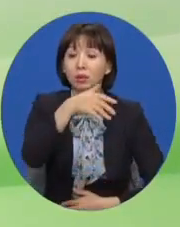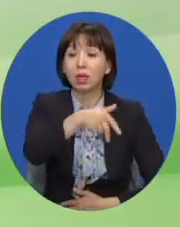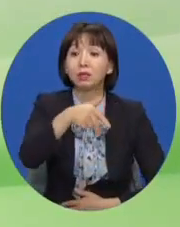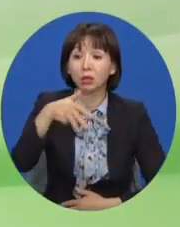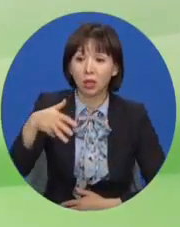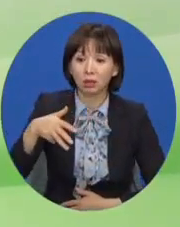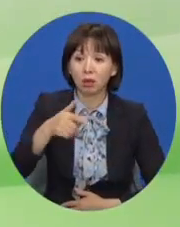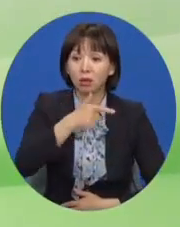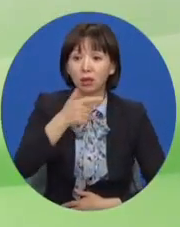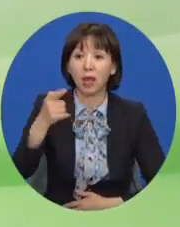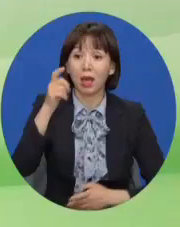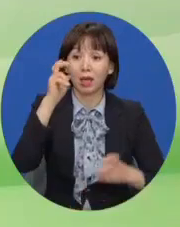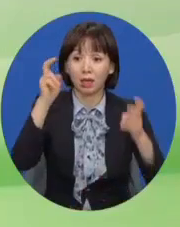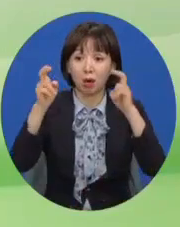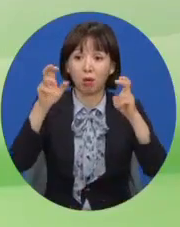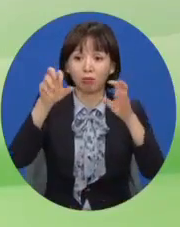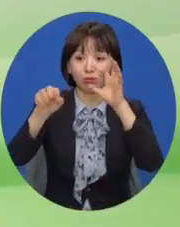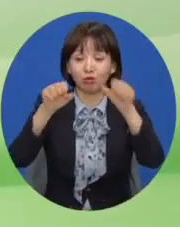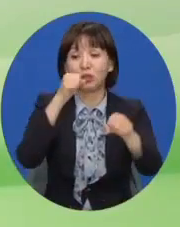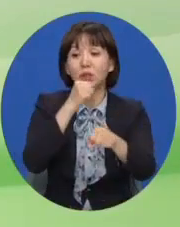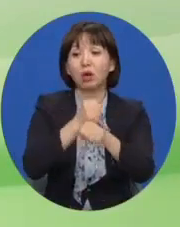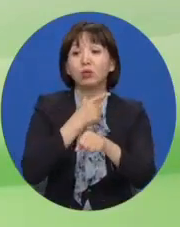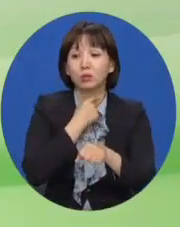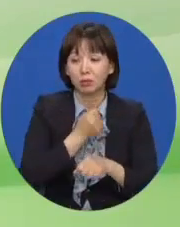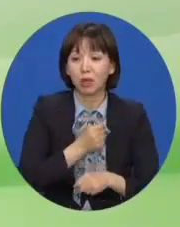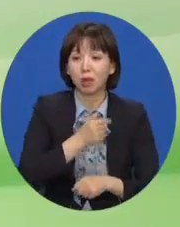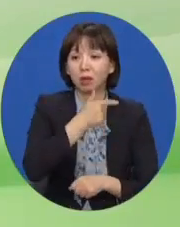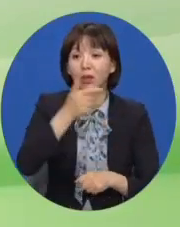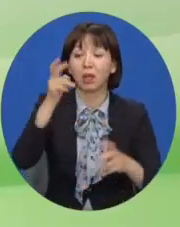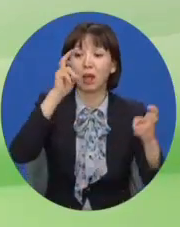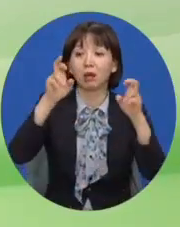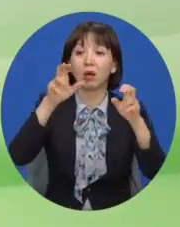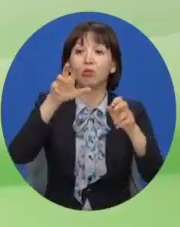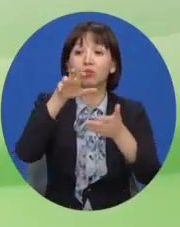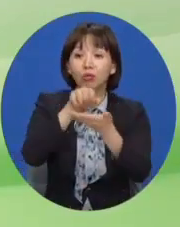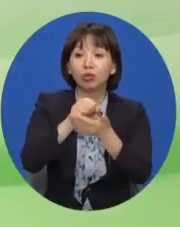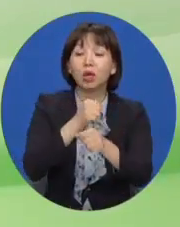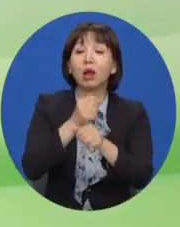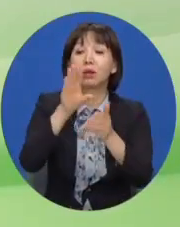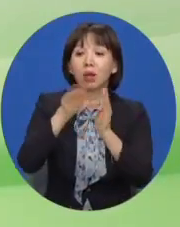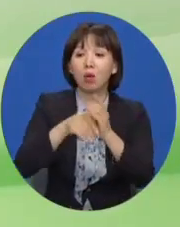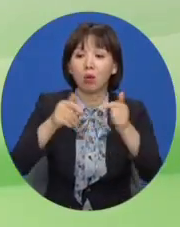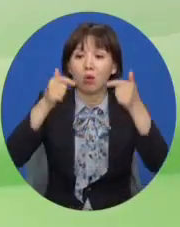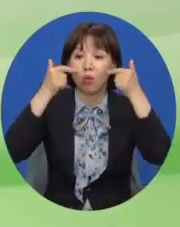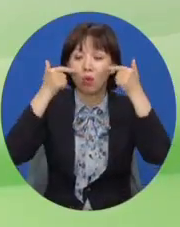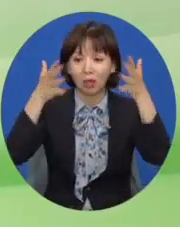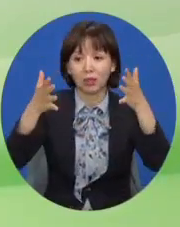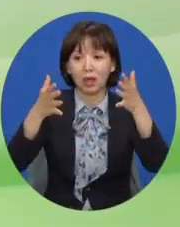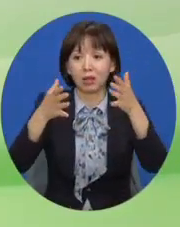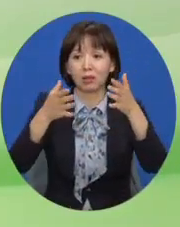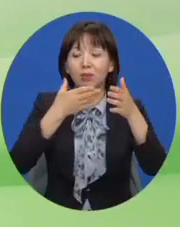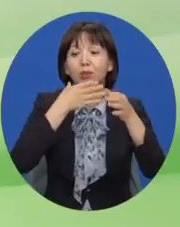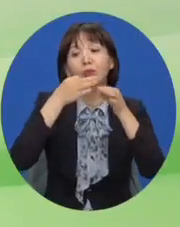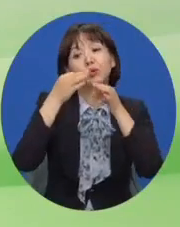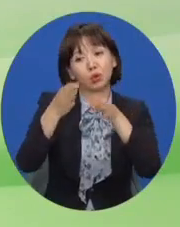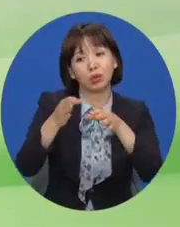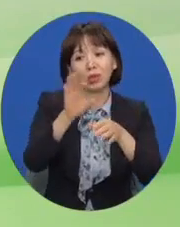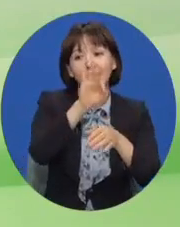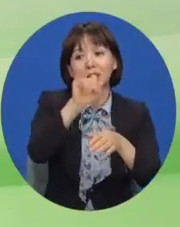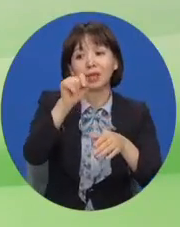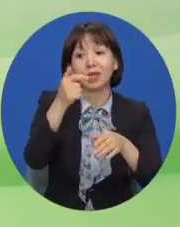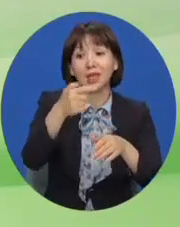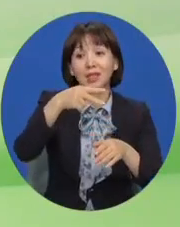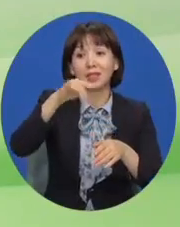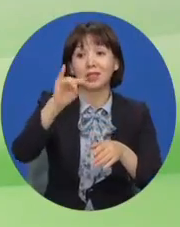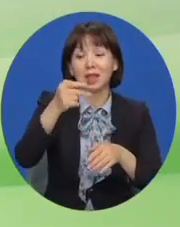제천에서 대기업을 유치하려고 합니다. 대기업을 유치하려고 할 때는 확실한 인센티브를 같이 협의해야 됩니다. 물론 시민적